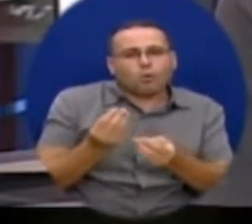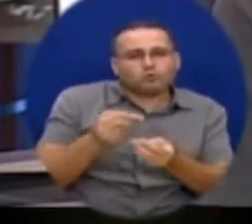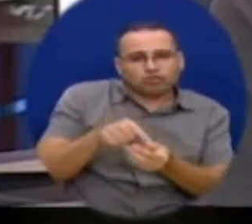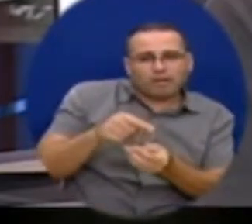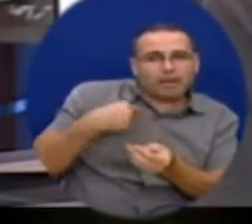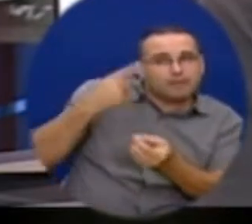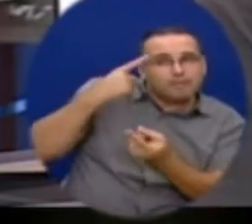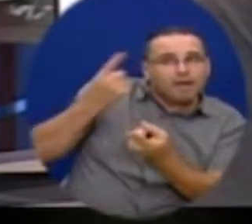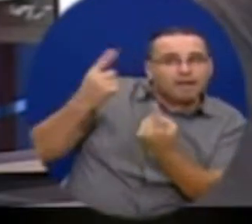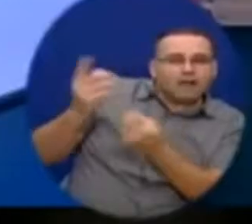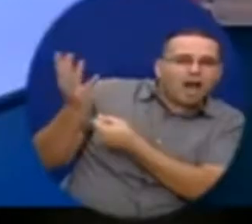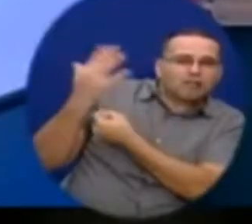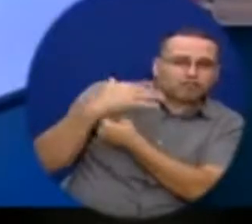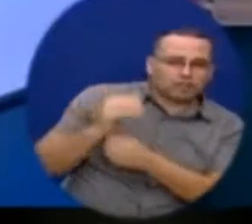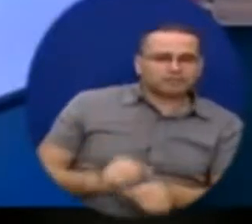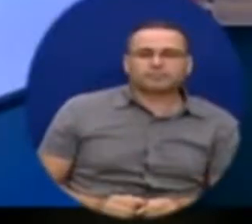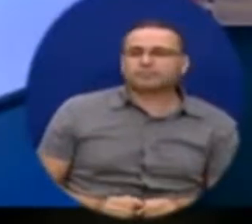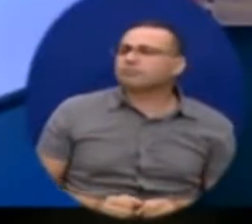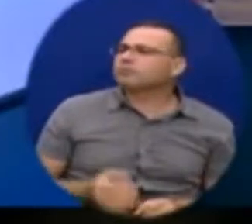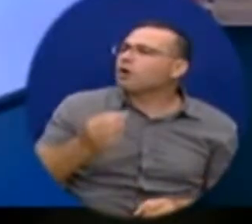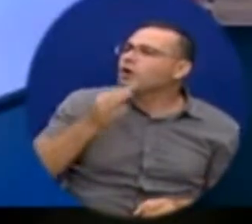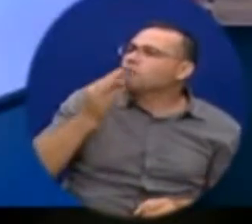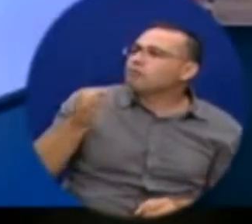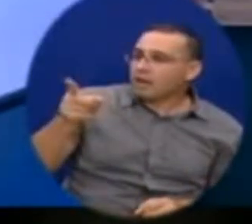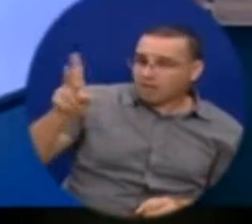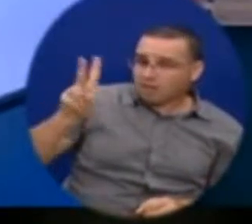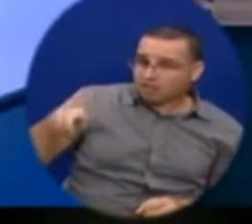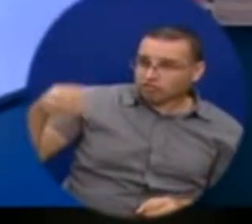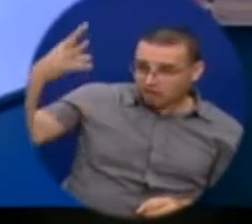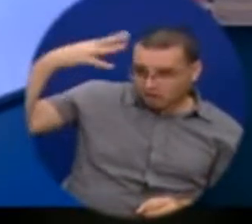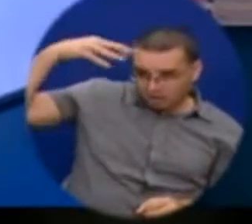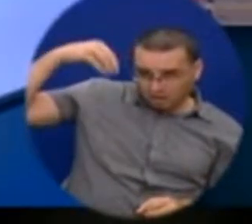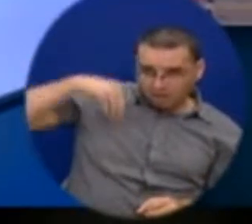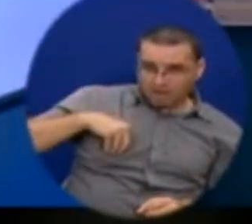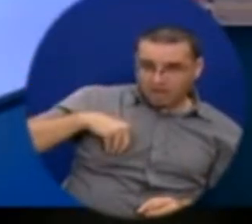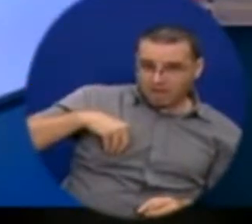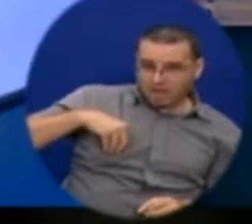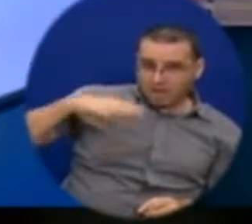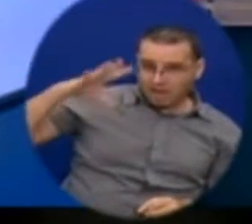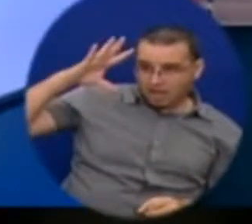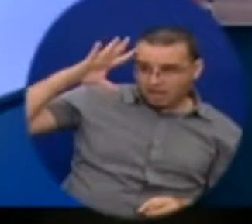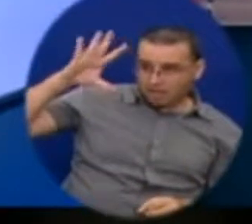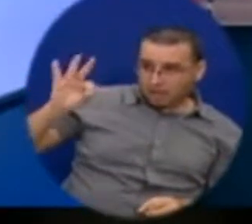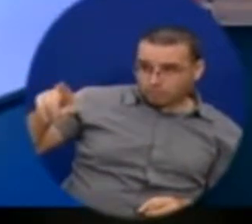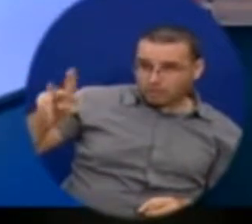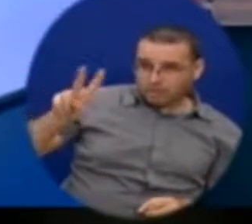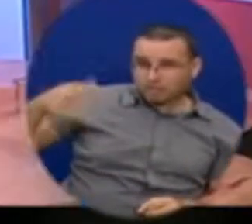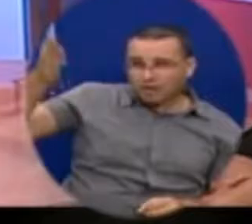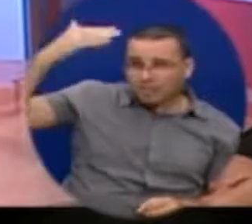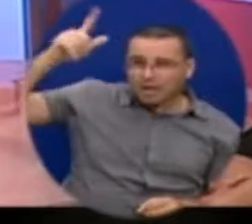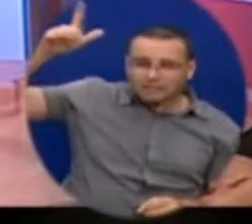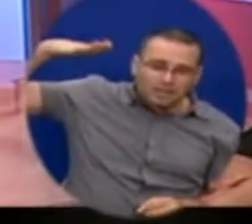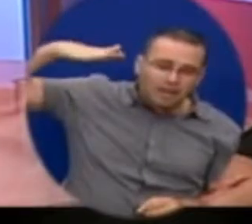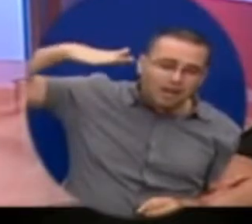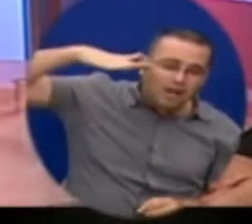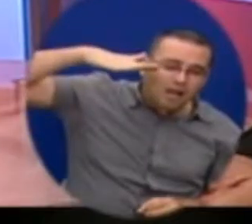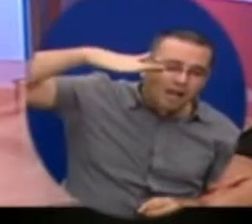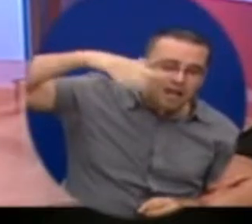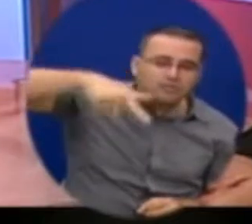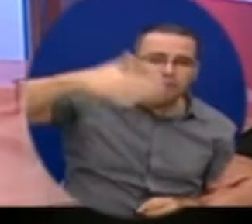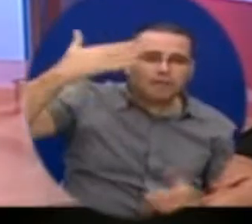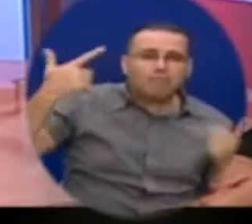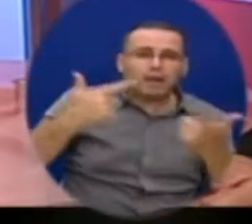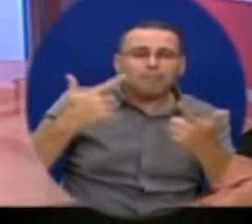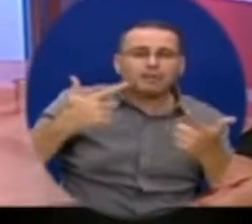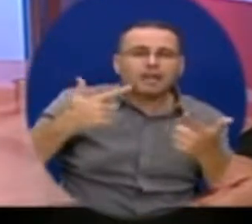לה. אתה נושא איתך סוג של טראומה מאותו סייר, אותה סיירות אווירית מעל השדות המדממים של לבנון הראשונה,